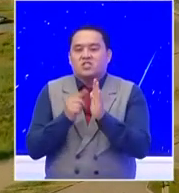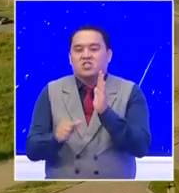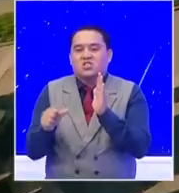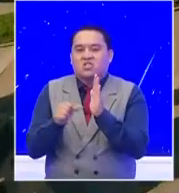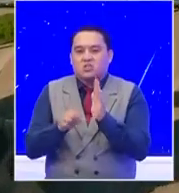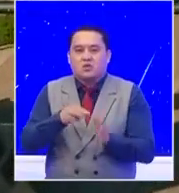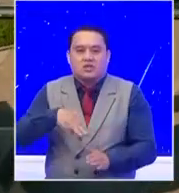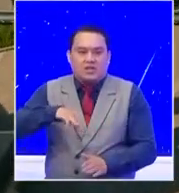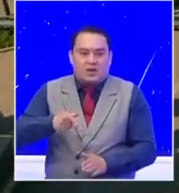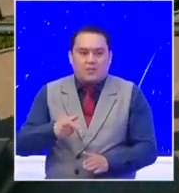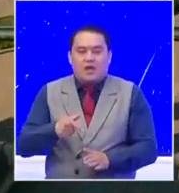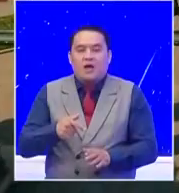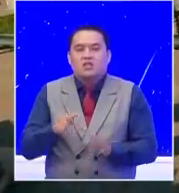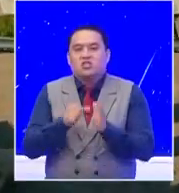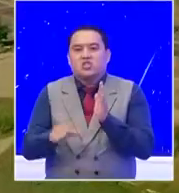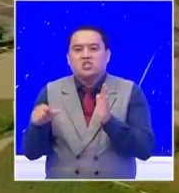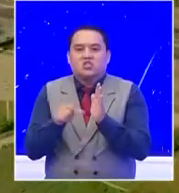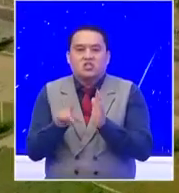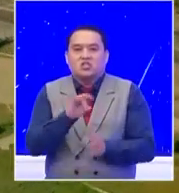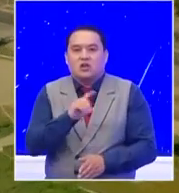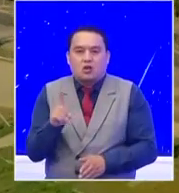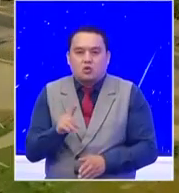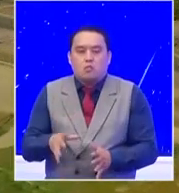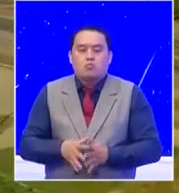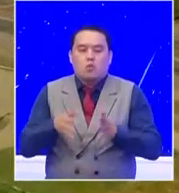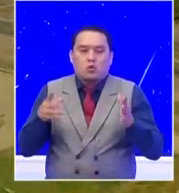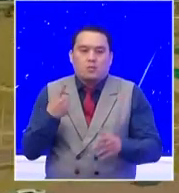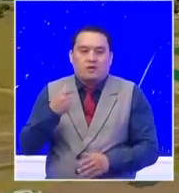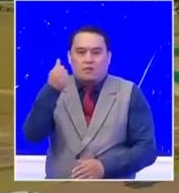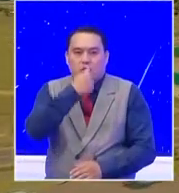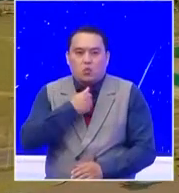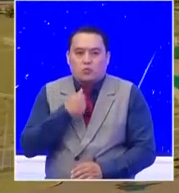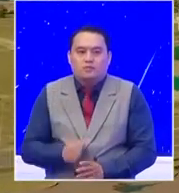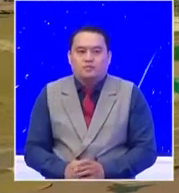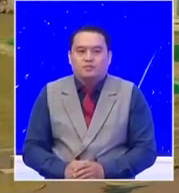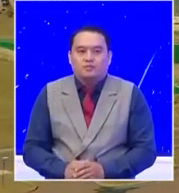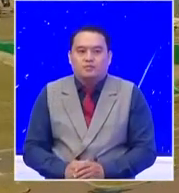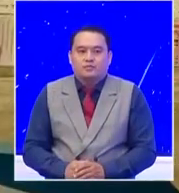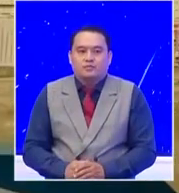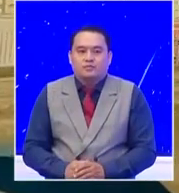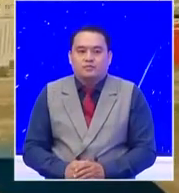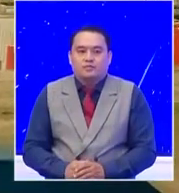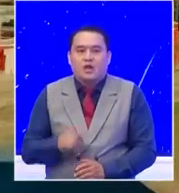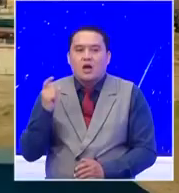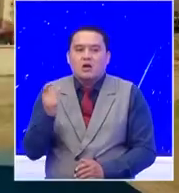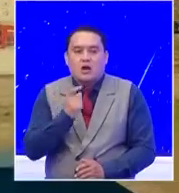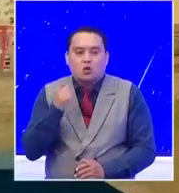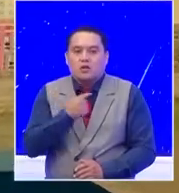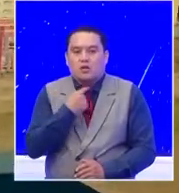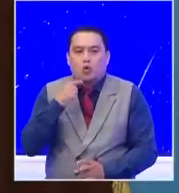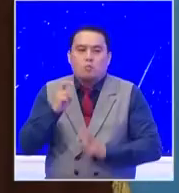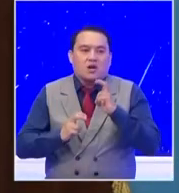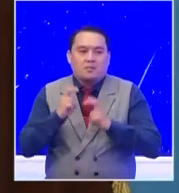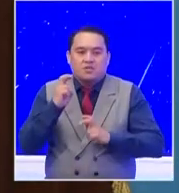66 миллиардов тенге. Это в 66 раз больше, чем в 2001. Основу экономики Талдыкургана составляет